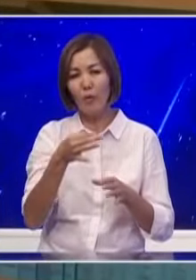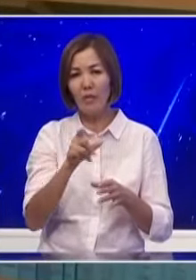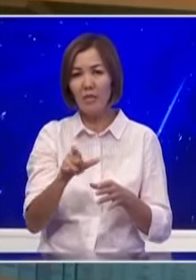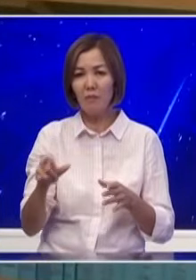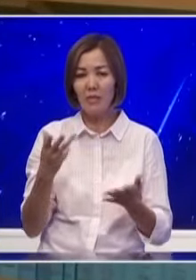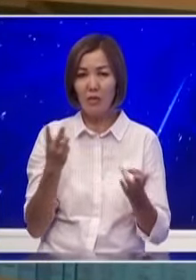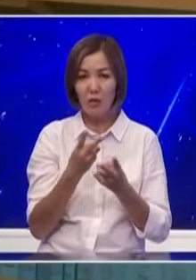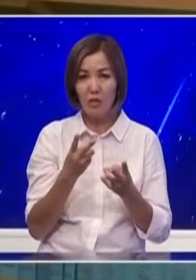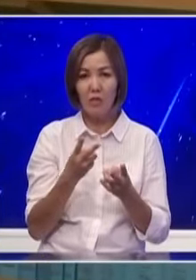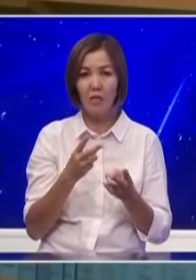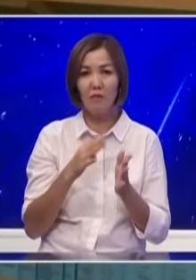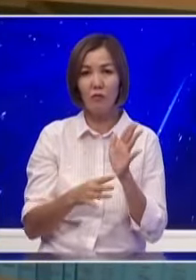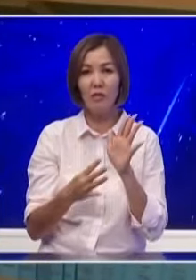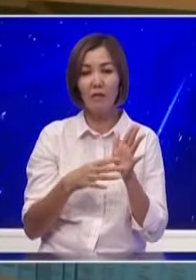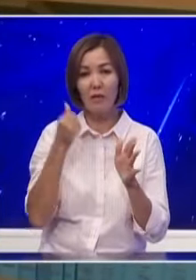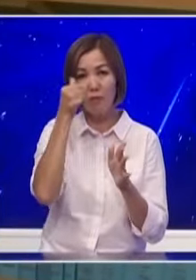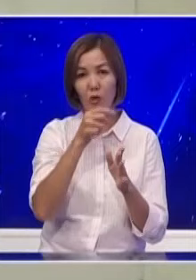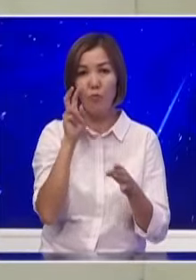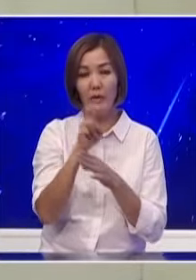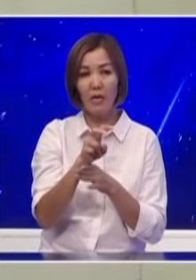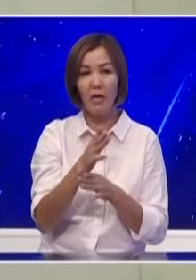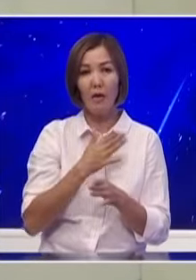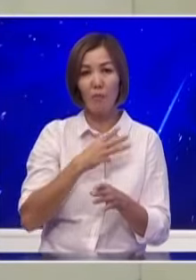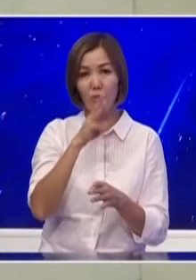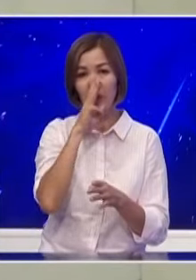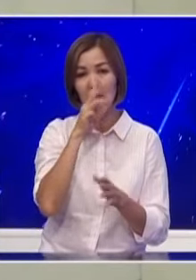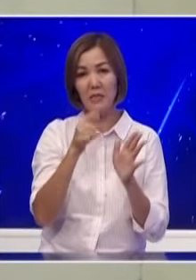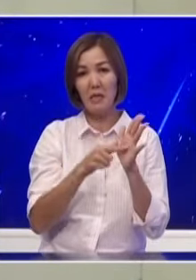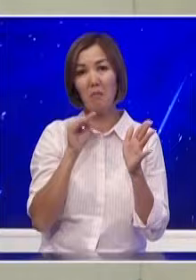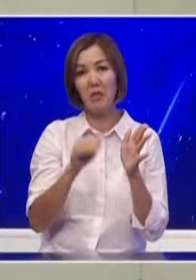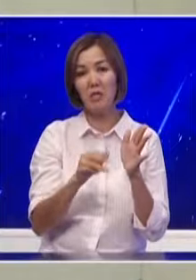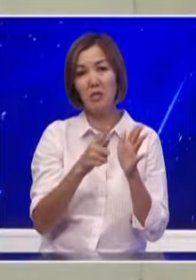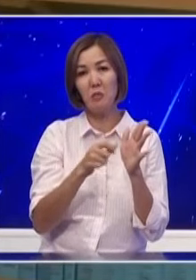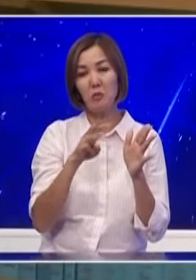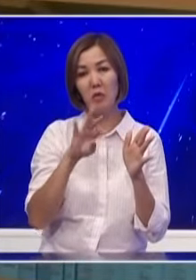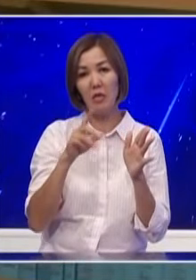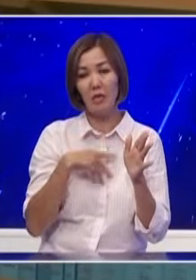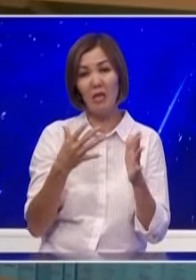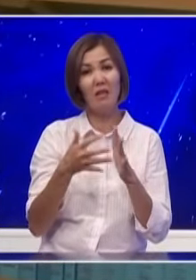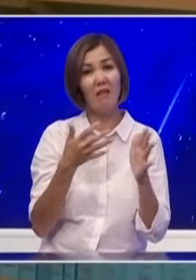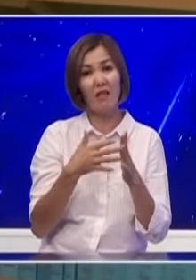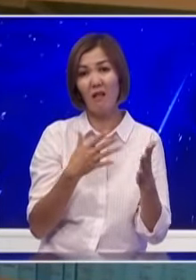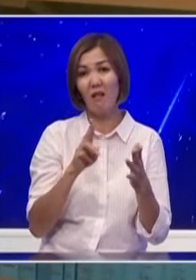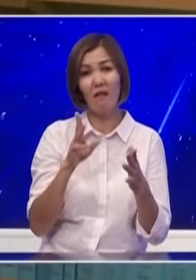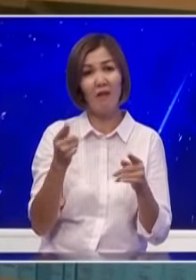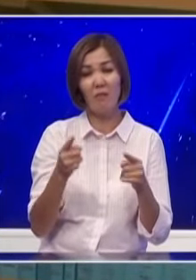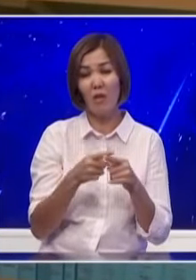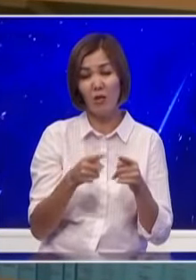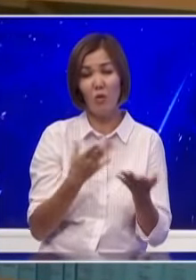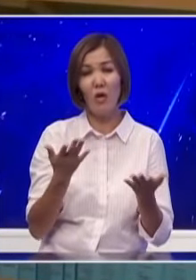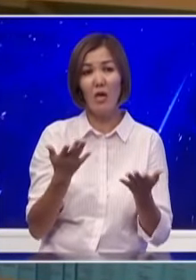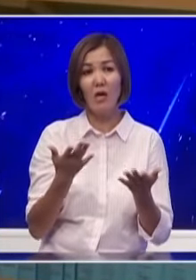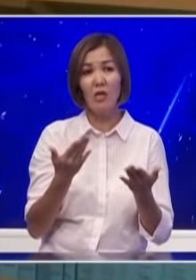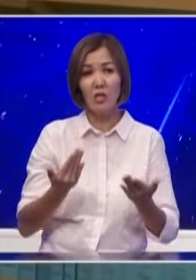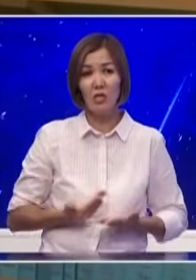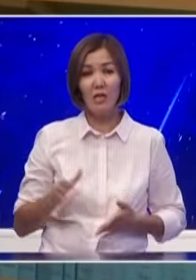В 99 году, когда я приехала сюда, мой оклад составлял всего 7700 тенге. Этого не хватало на квартплату. Но, несмотря на это,